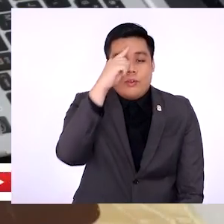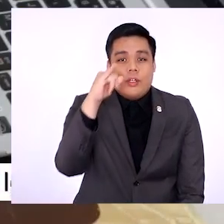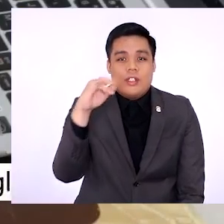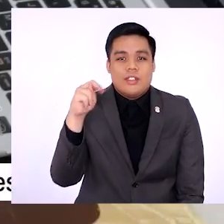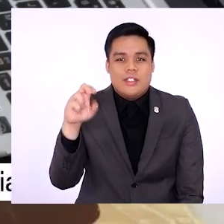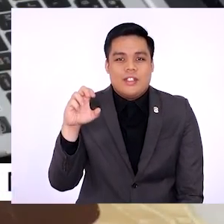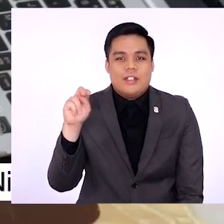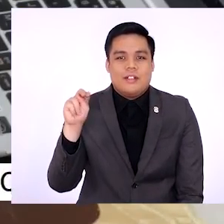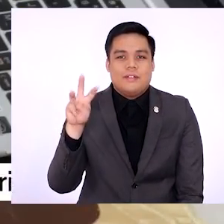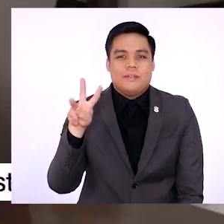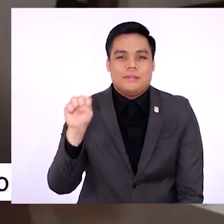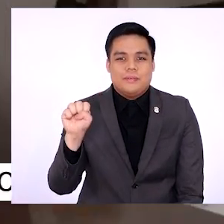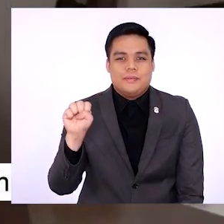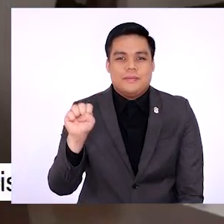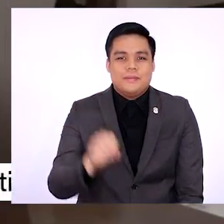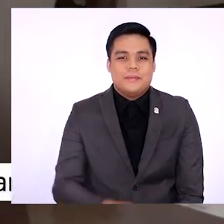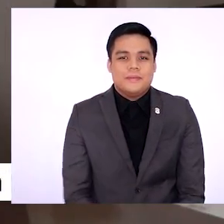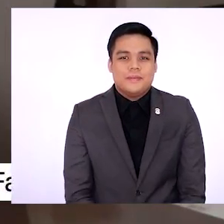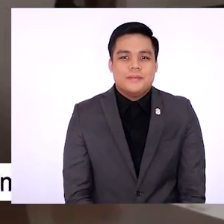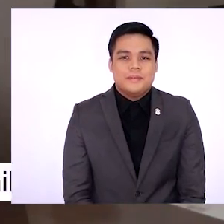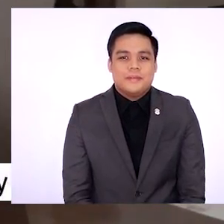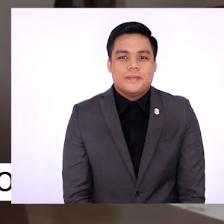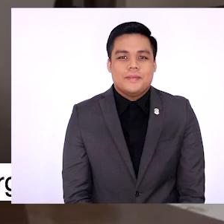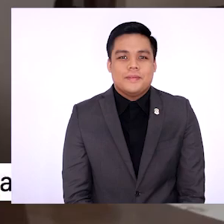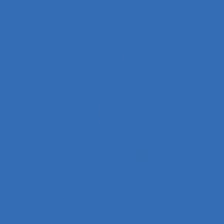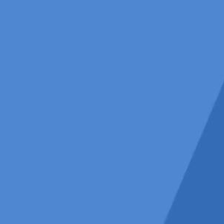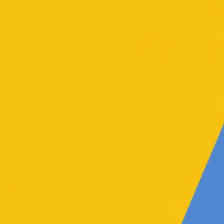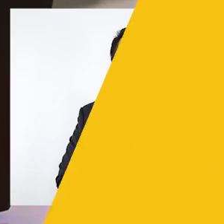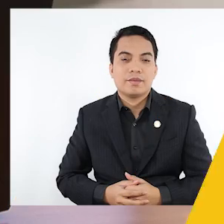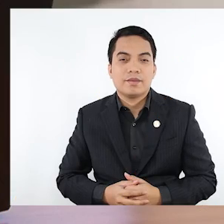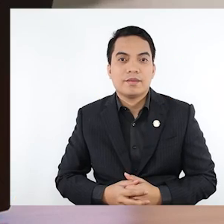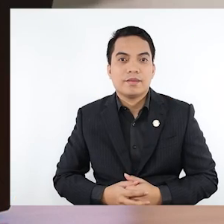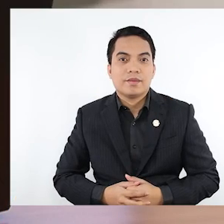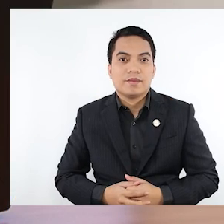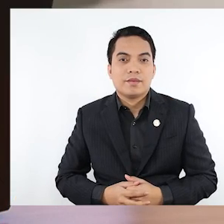sa Iglesia ni Cristo News Network.